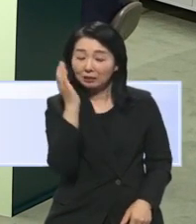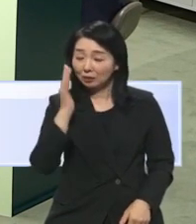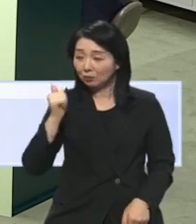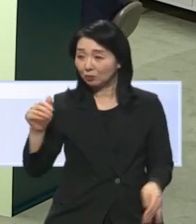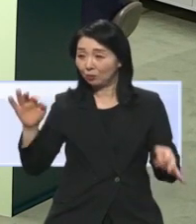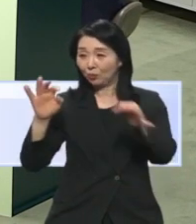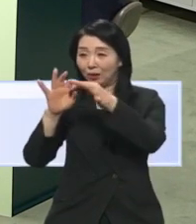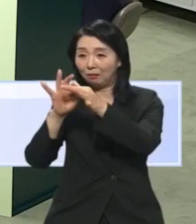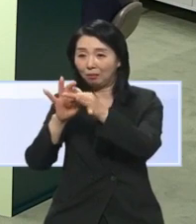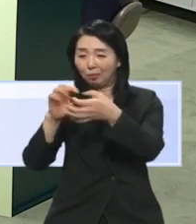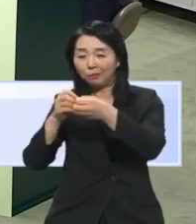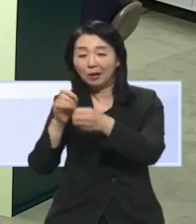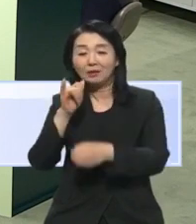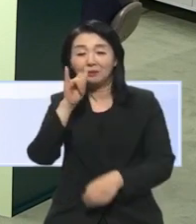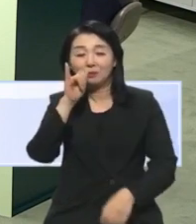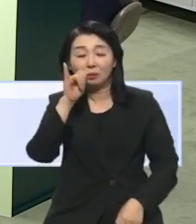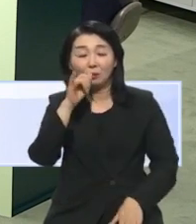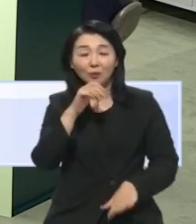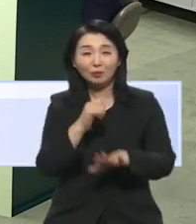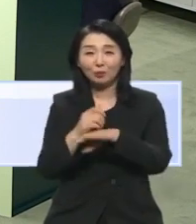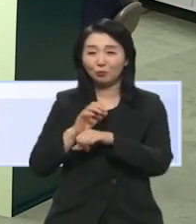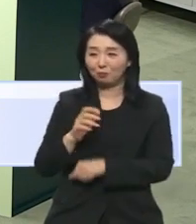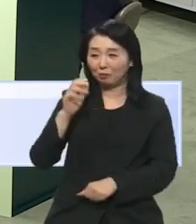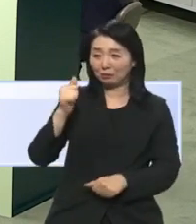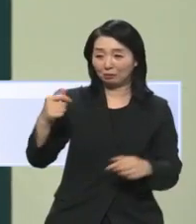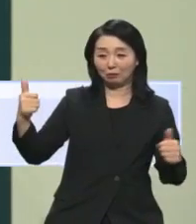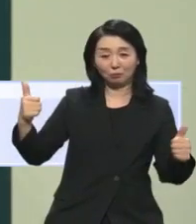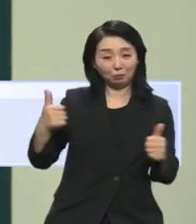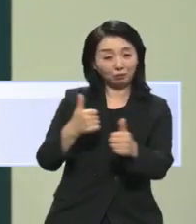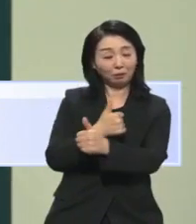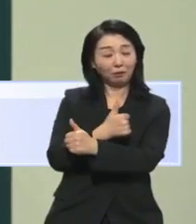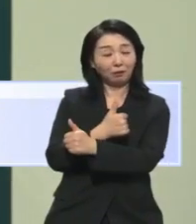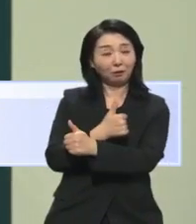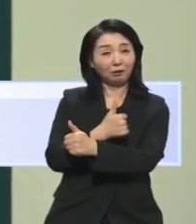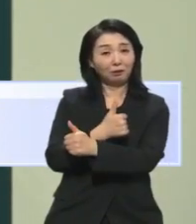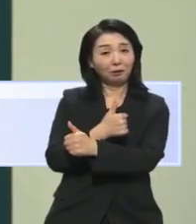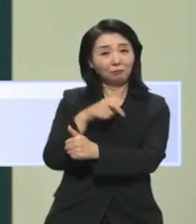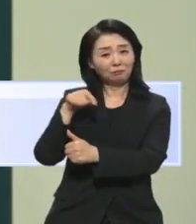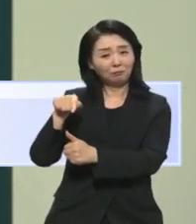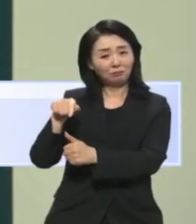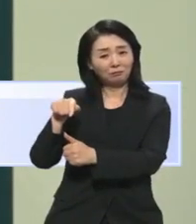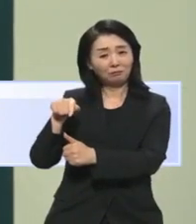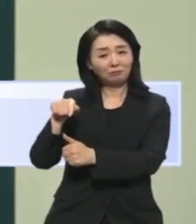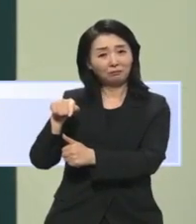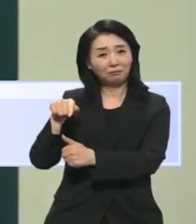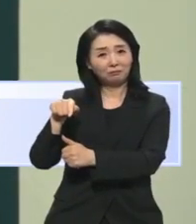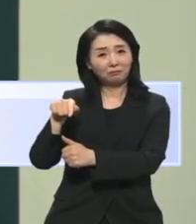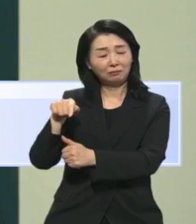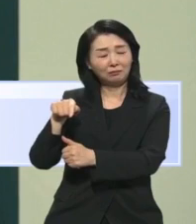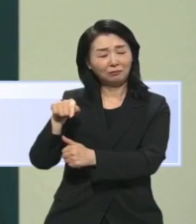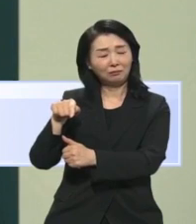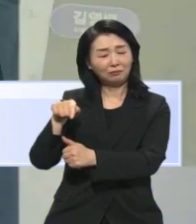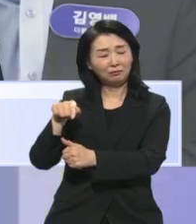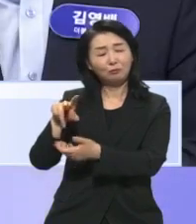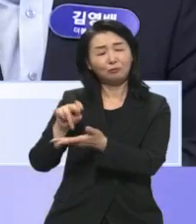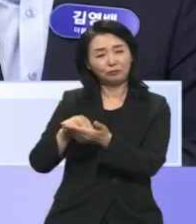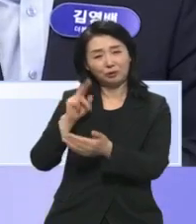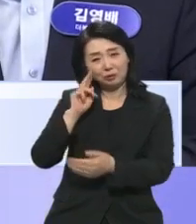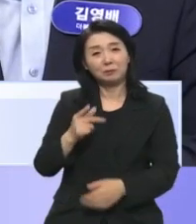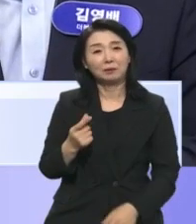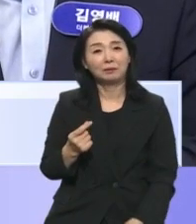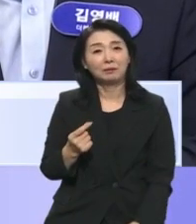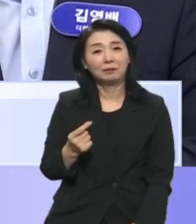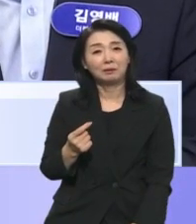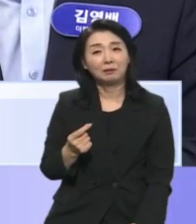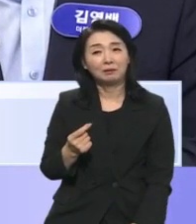의혹이 제기되니까 저 국방부 장관을 교체하는 지금 이야기가 나오고 있는 거 같은데 저건 굉장히 심각한 이야기거든요 사실